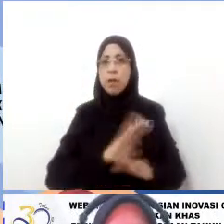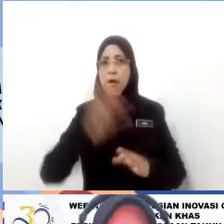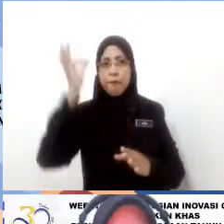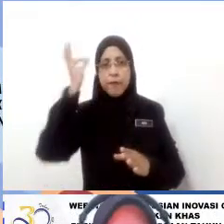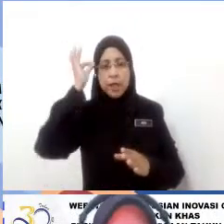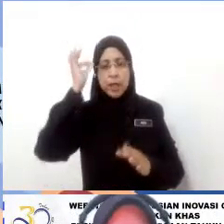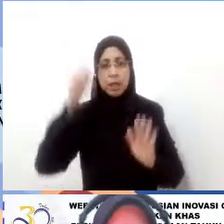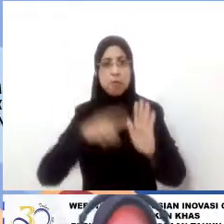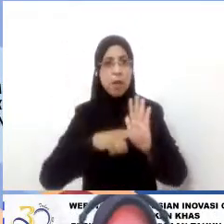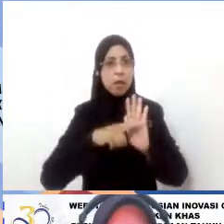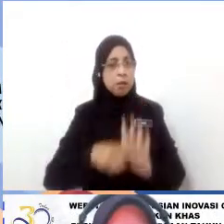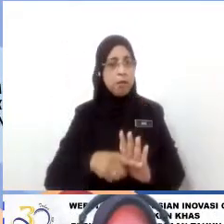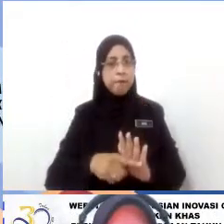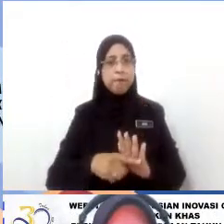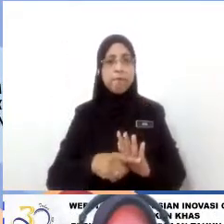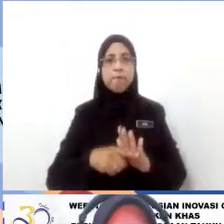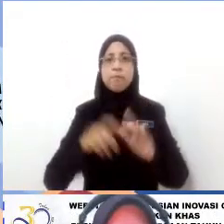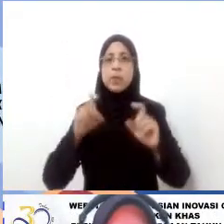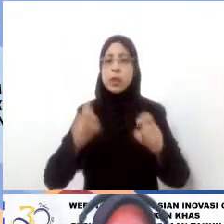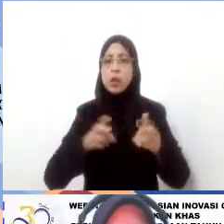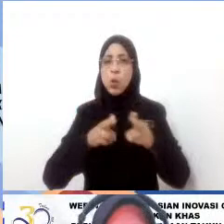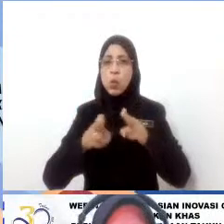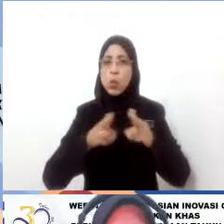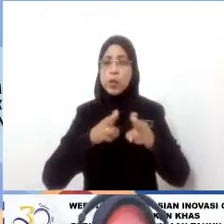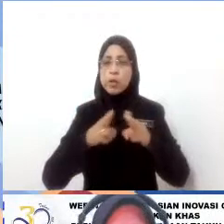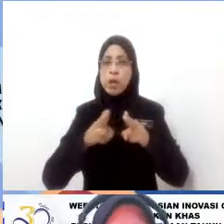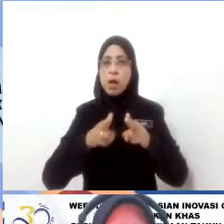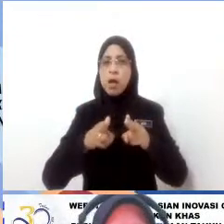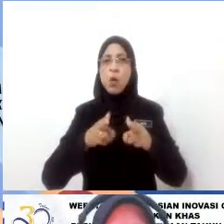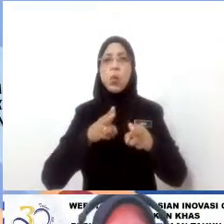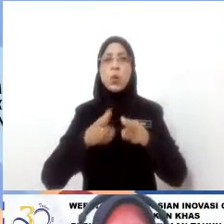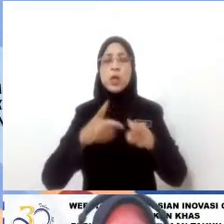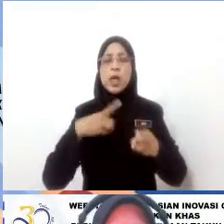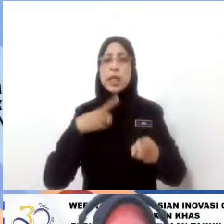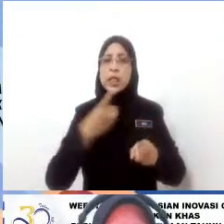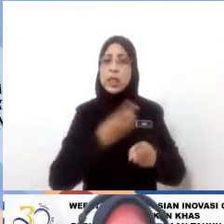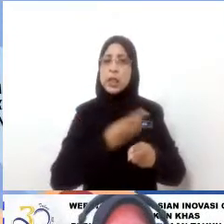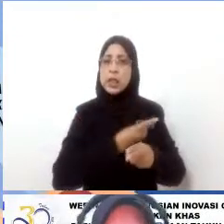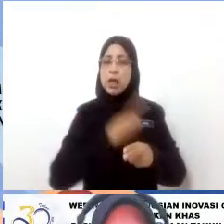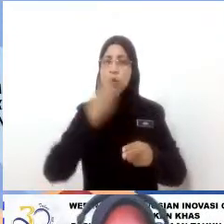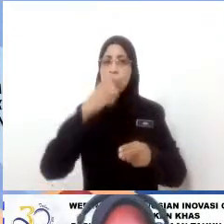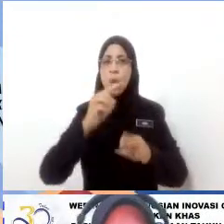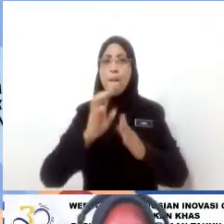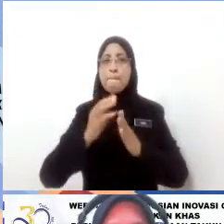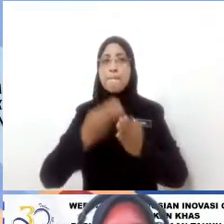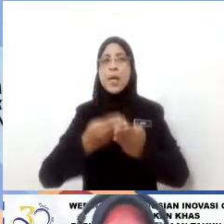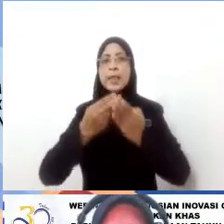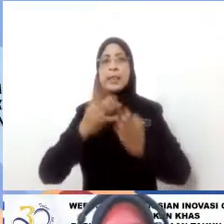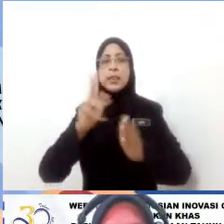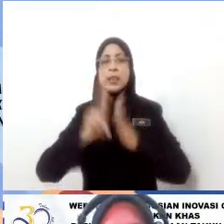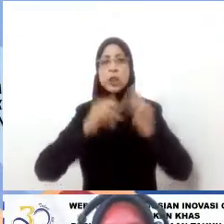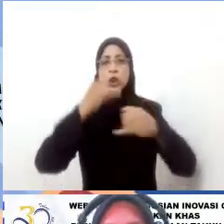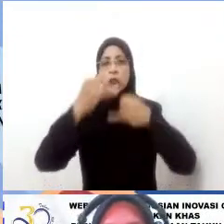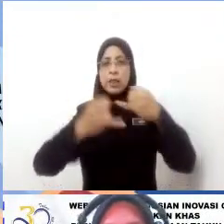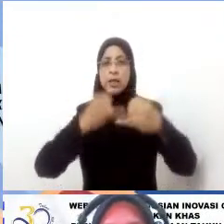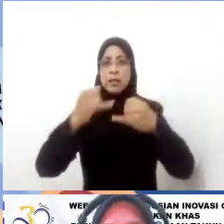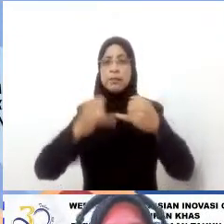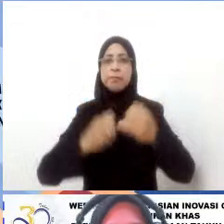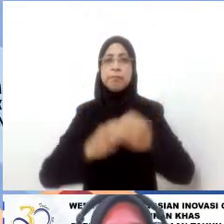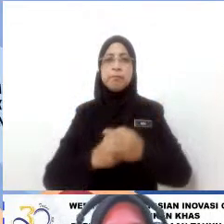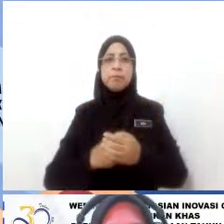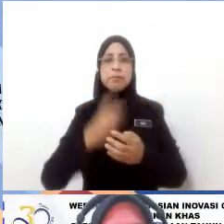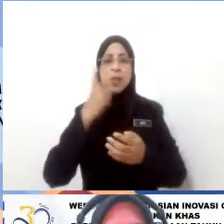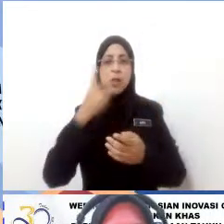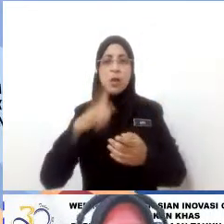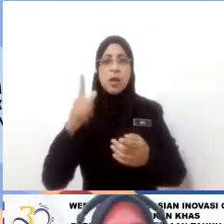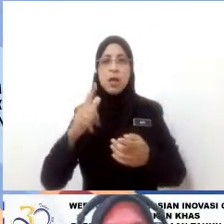mengajar bersungguh-sungguh. Tapi itulah, effort kita ni lah yang untuk memberi kejayaan ke anak-anak murid kita. Kalau tengoklah macam mana saya